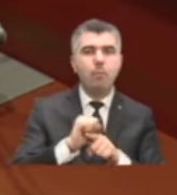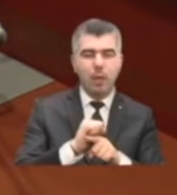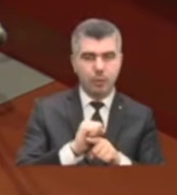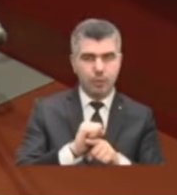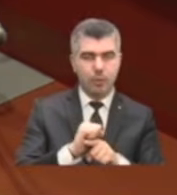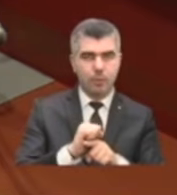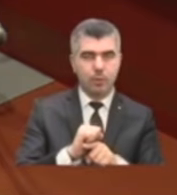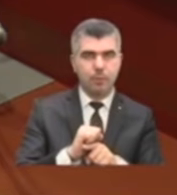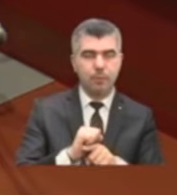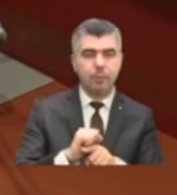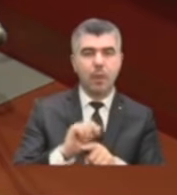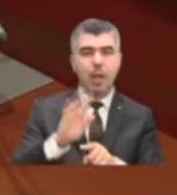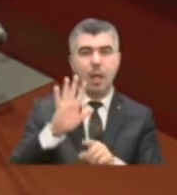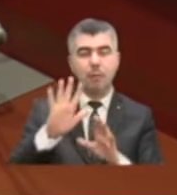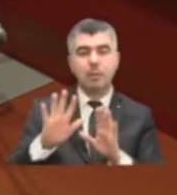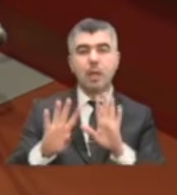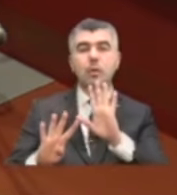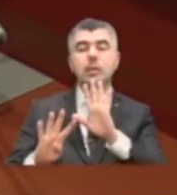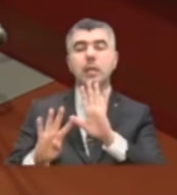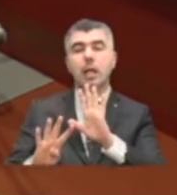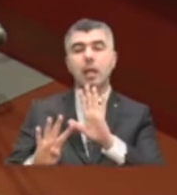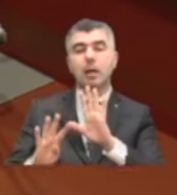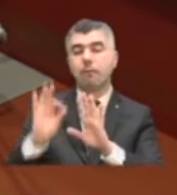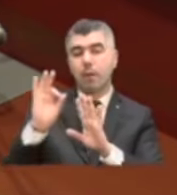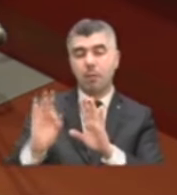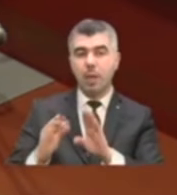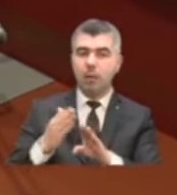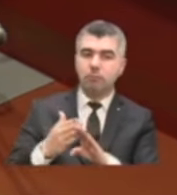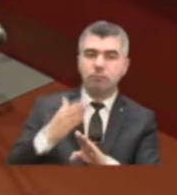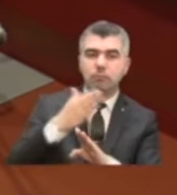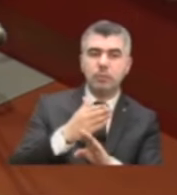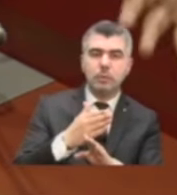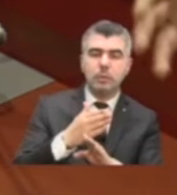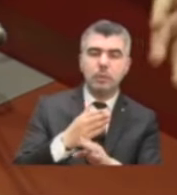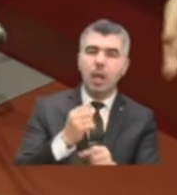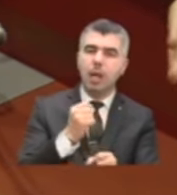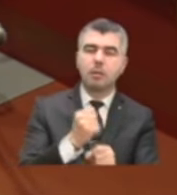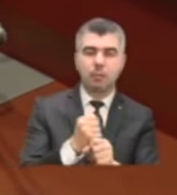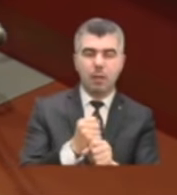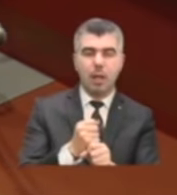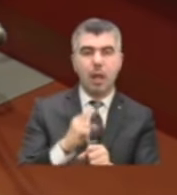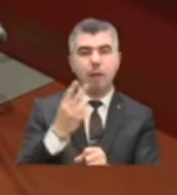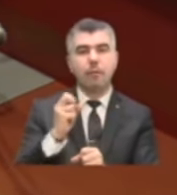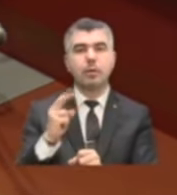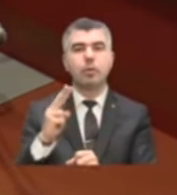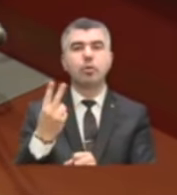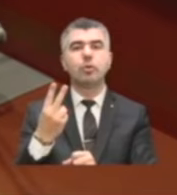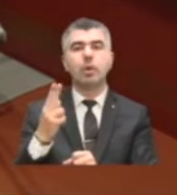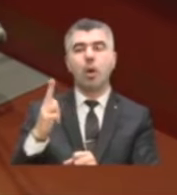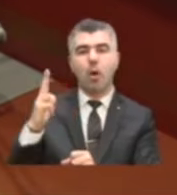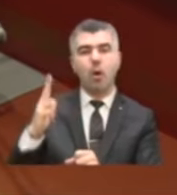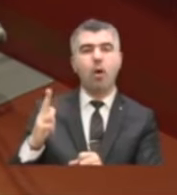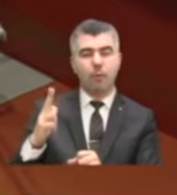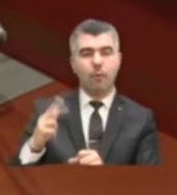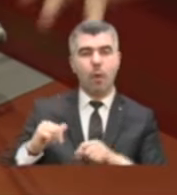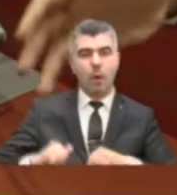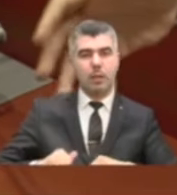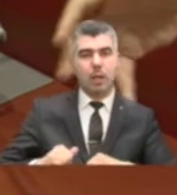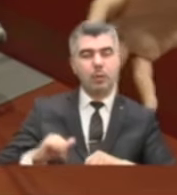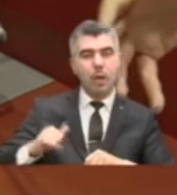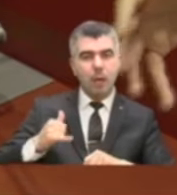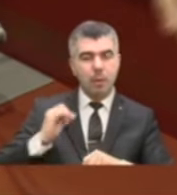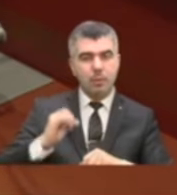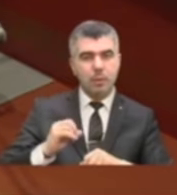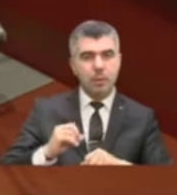وتقريبا 95% منهم كيدخلوا مباشره لسوق الشغل. هذه التجربه اليوم بديناها في 2022 حتى في قطاع الشباب بشراكه مع